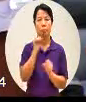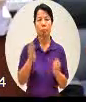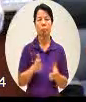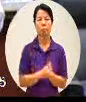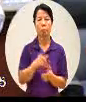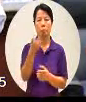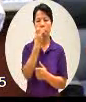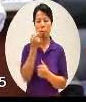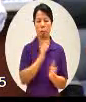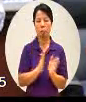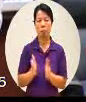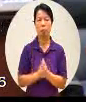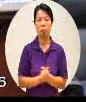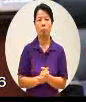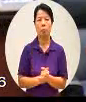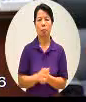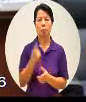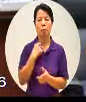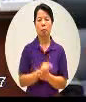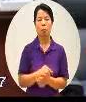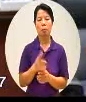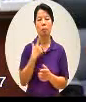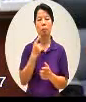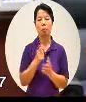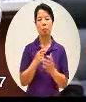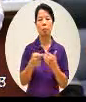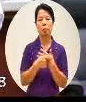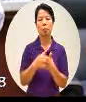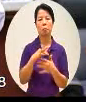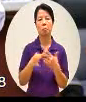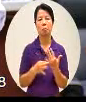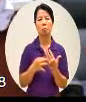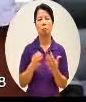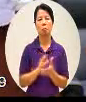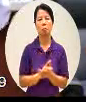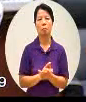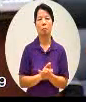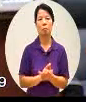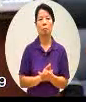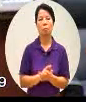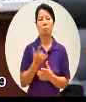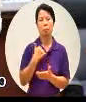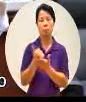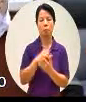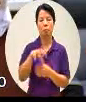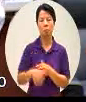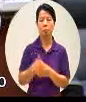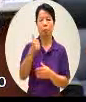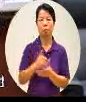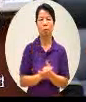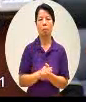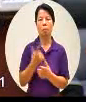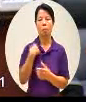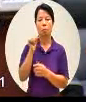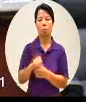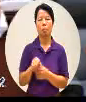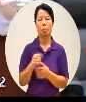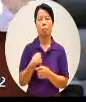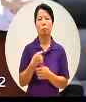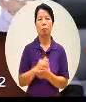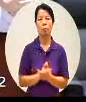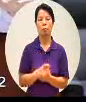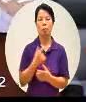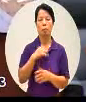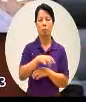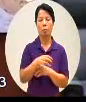们的管理就有点流于形式啊？哦，所以这点是不是在这里请局长你做一个承诺，咱